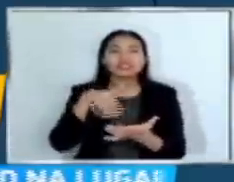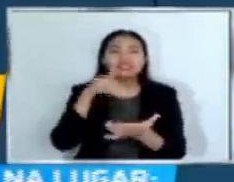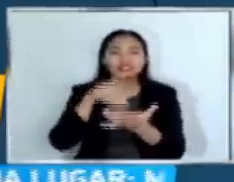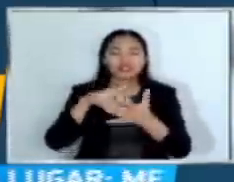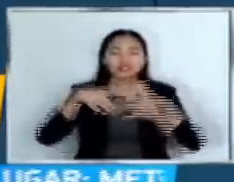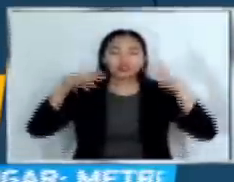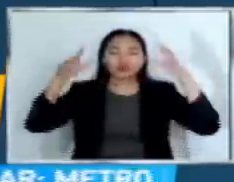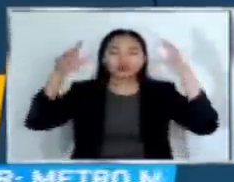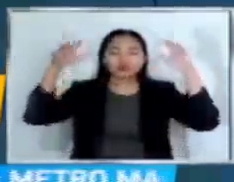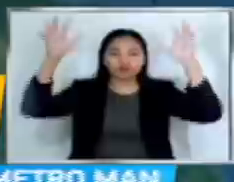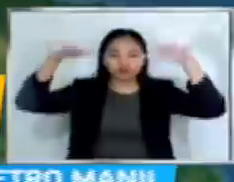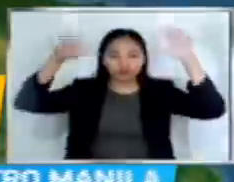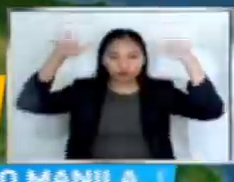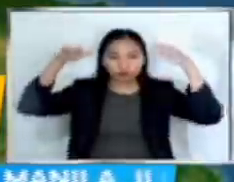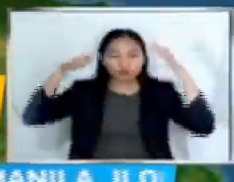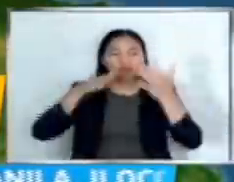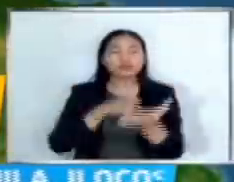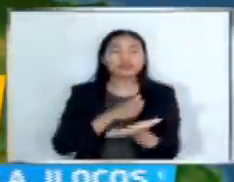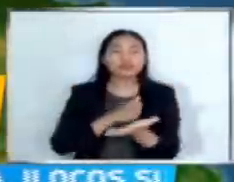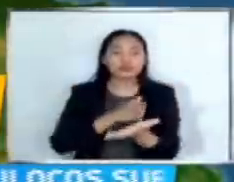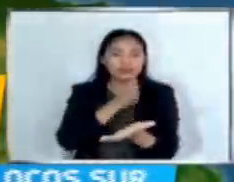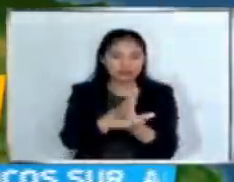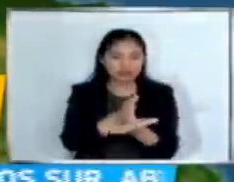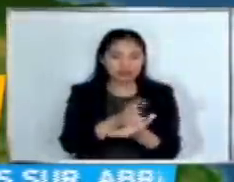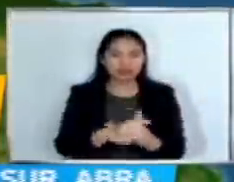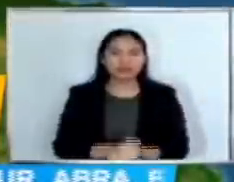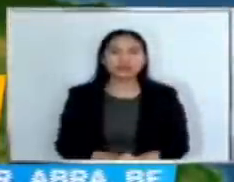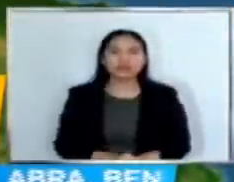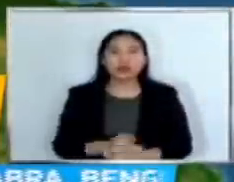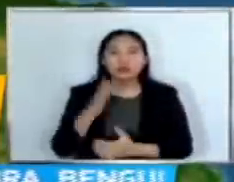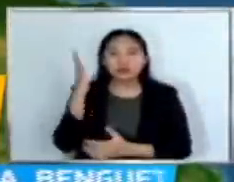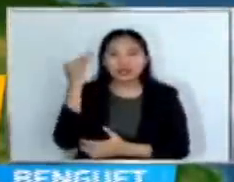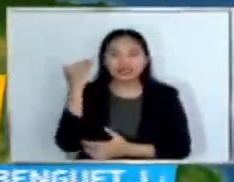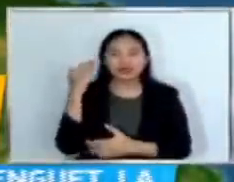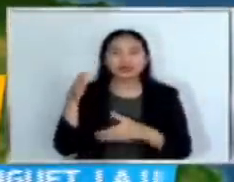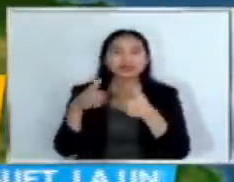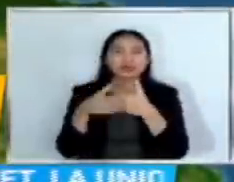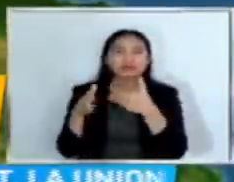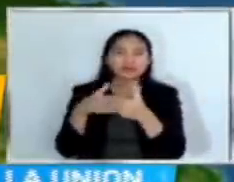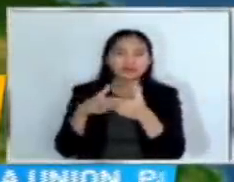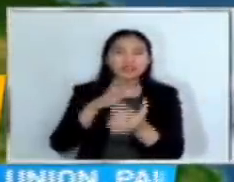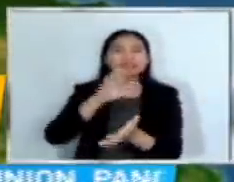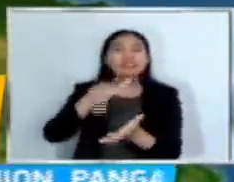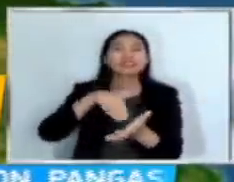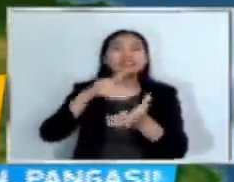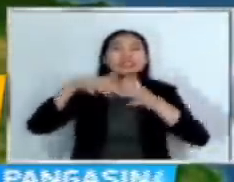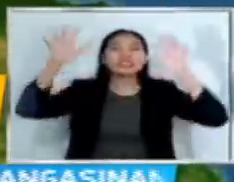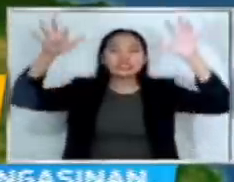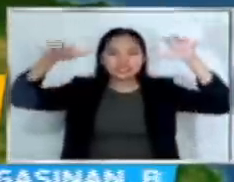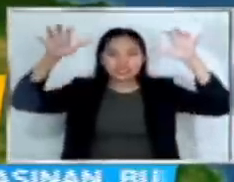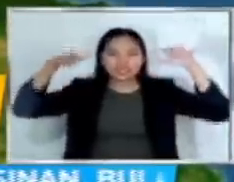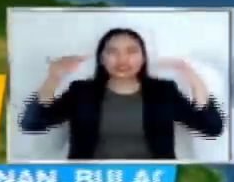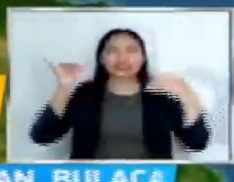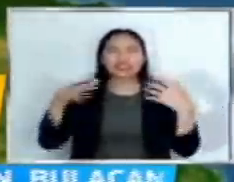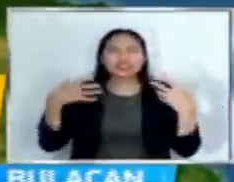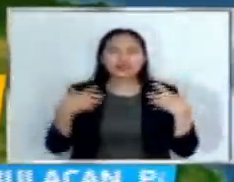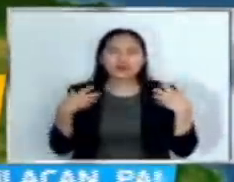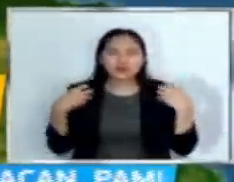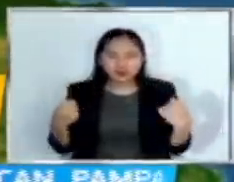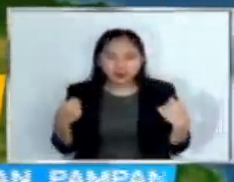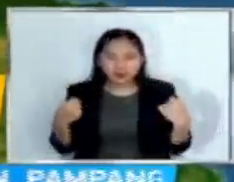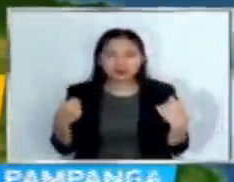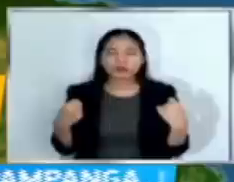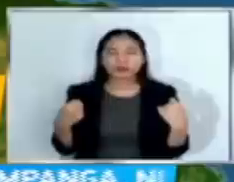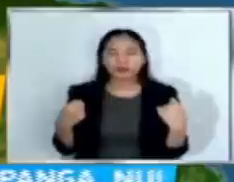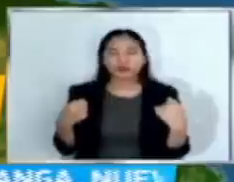yung malapit po sa sentro talaga ang nakakaranas ng pinakamaraming ulan at pinakamalalakas na hangin. Okay. Nevertheless, binanggit nga natin, we